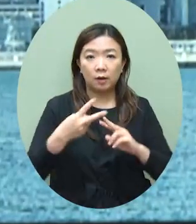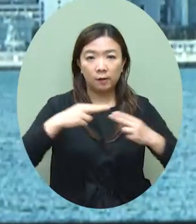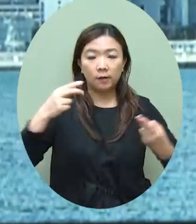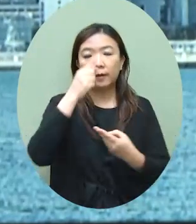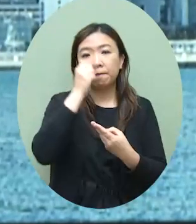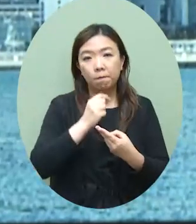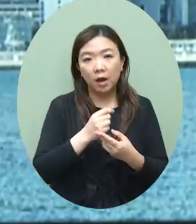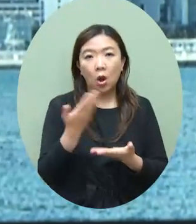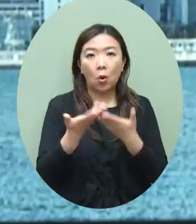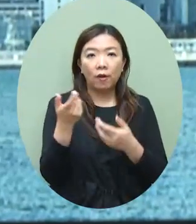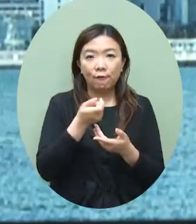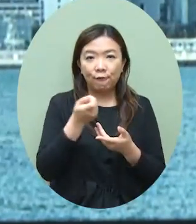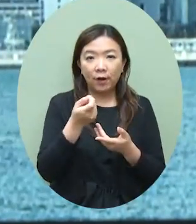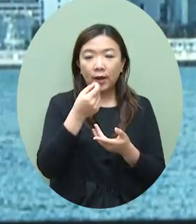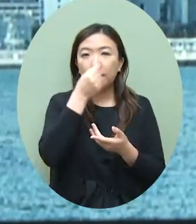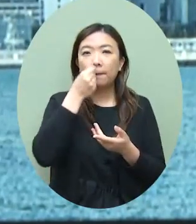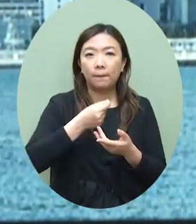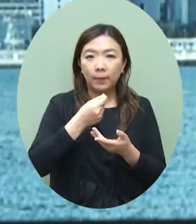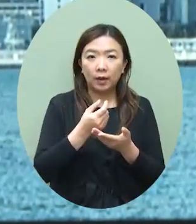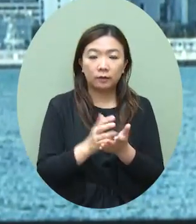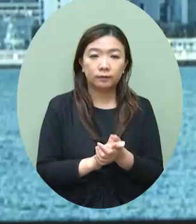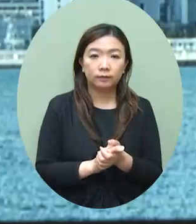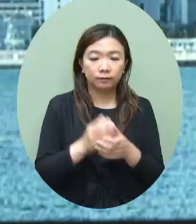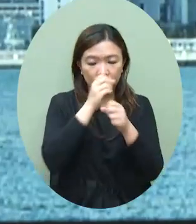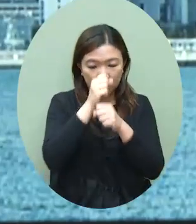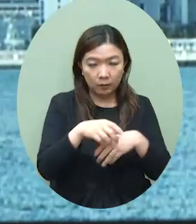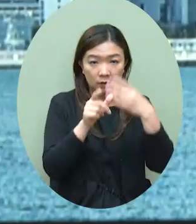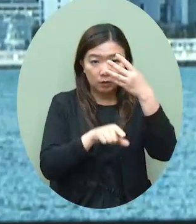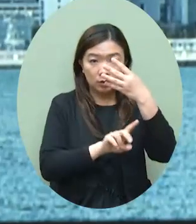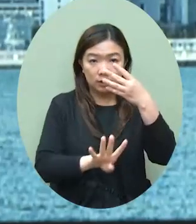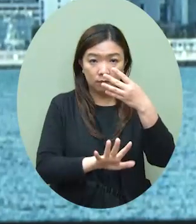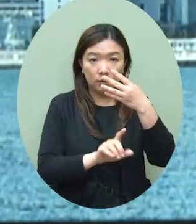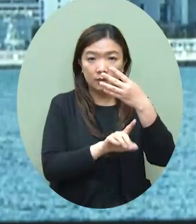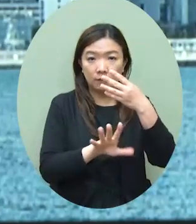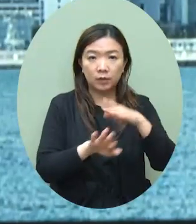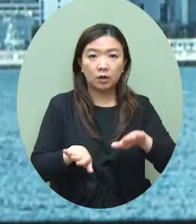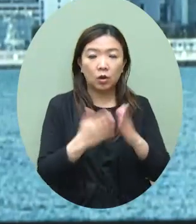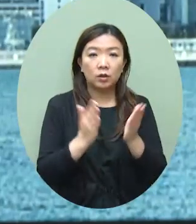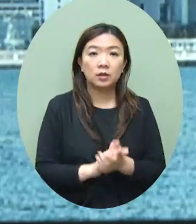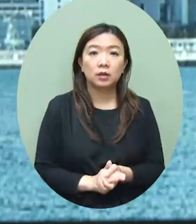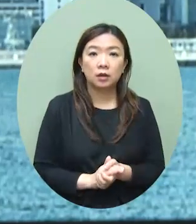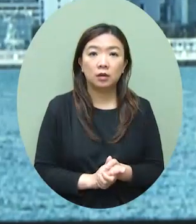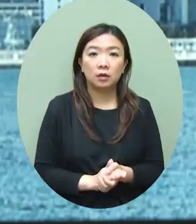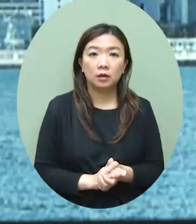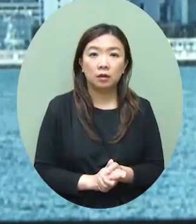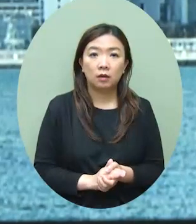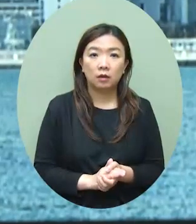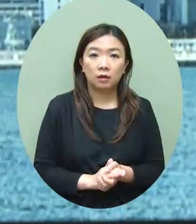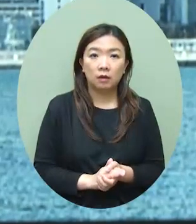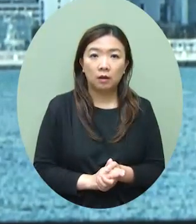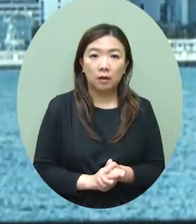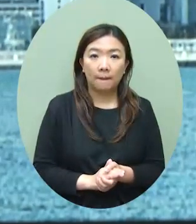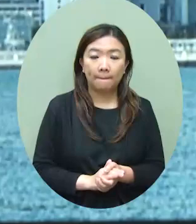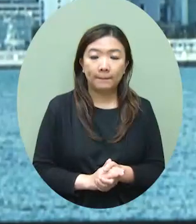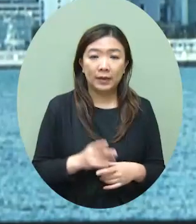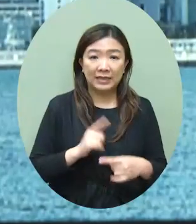或者係快速抗原檢測呢，由4月15日開始呢，都係冇突破到呢個3位數